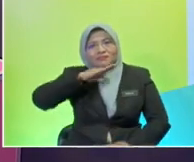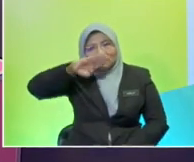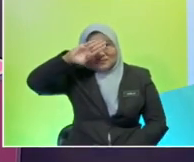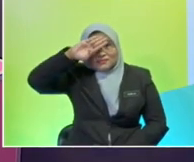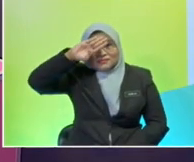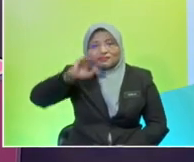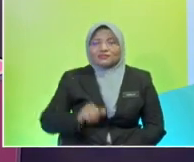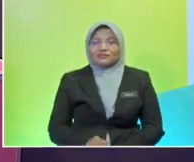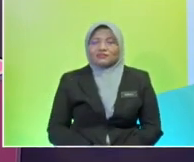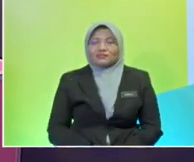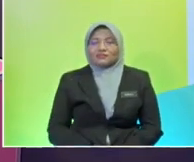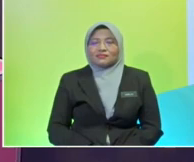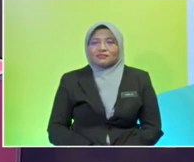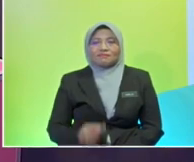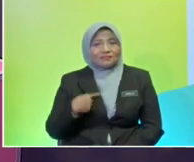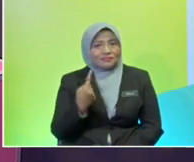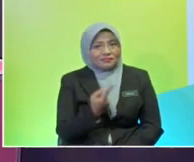Cari tempat berenang